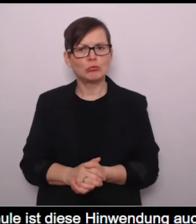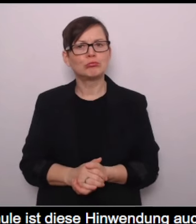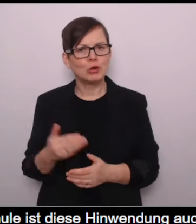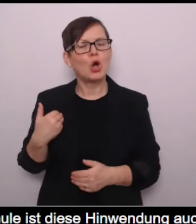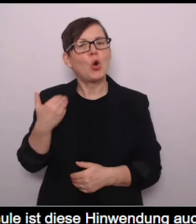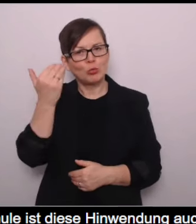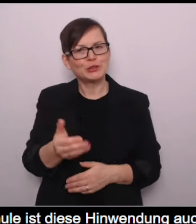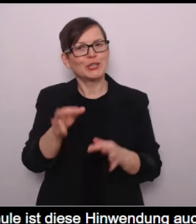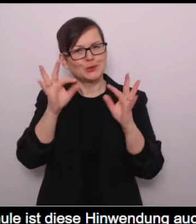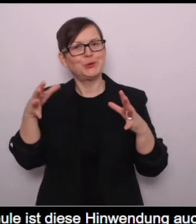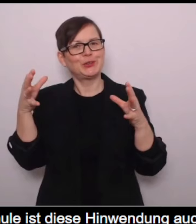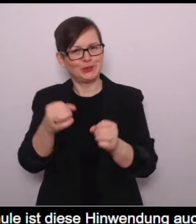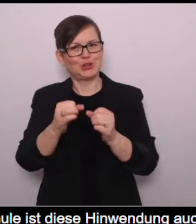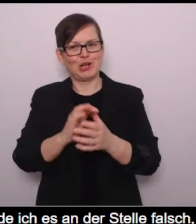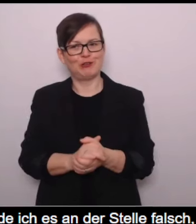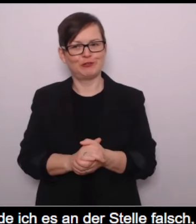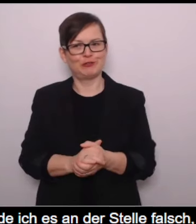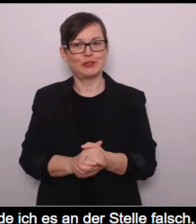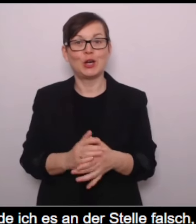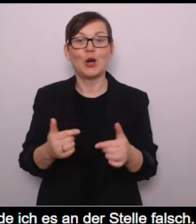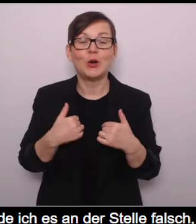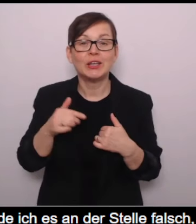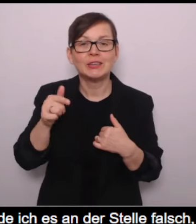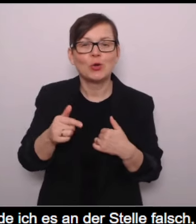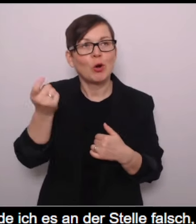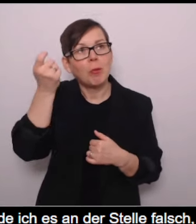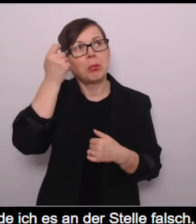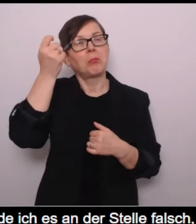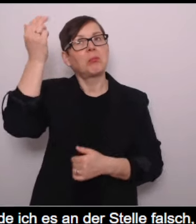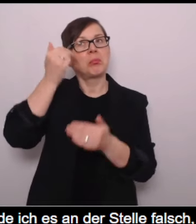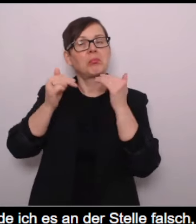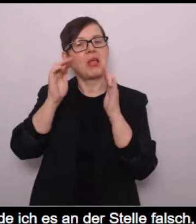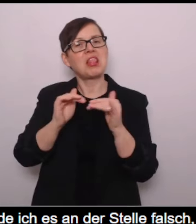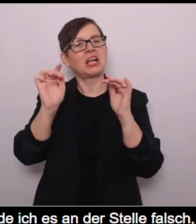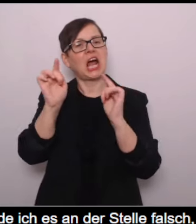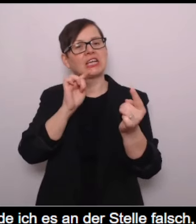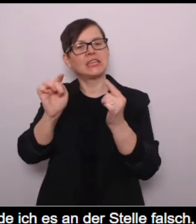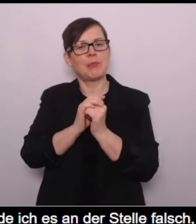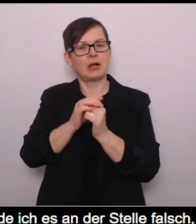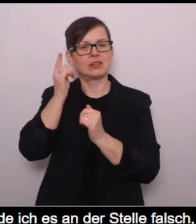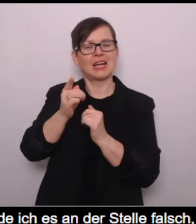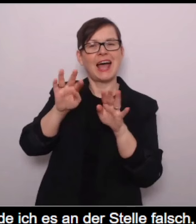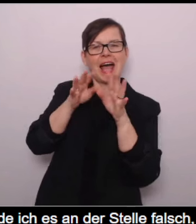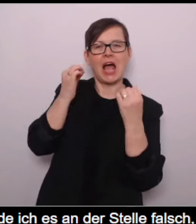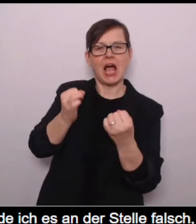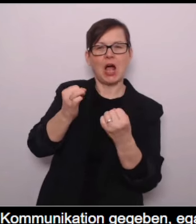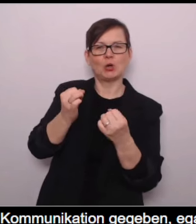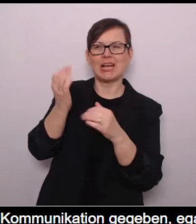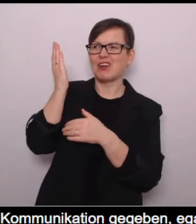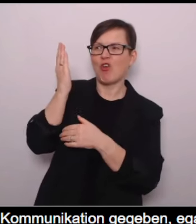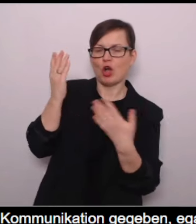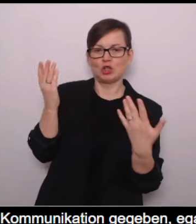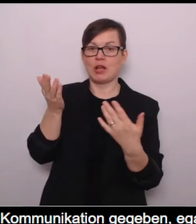sachgerecht gut gemacht wird. Und bislang, glaube ich, haben wir das gut gemeistert. Und wenn ich mir die Landtagsdebatten immer so in